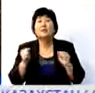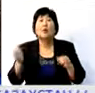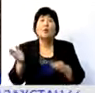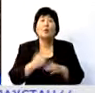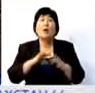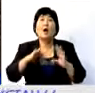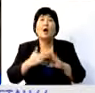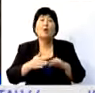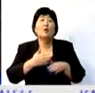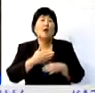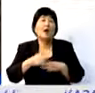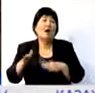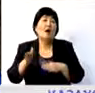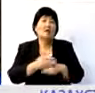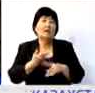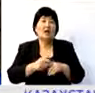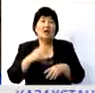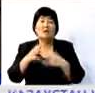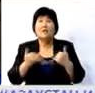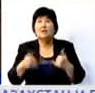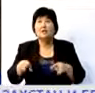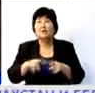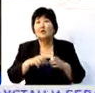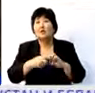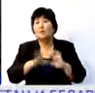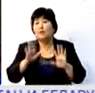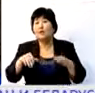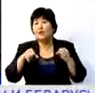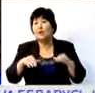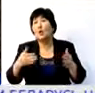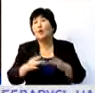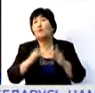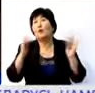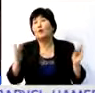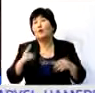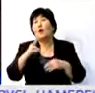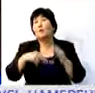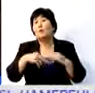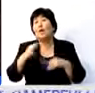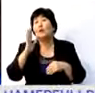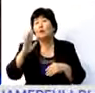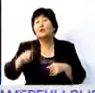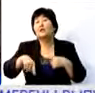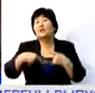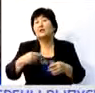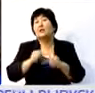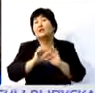аулы оказывались отрезанными от мира. Скоро все эти проблемы будут решены. Новый мост планируется сдать в следующем году.